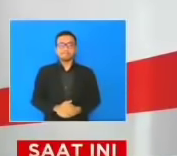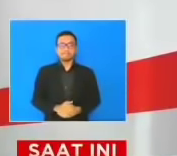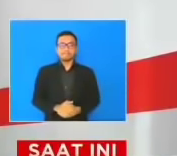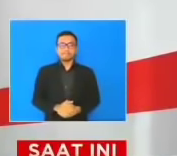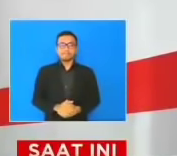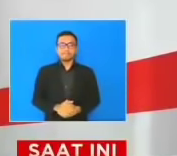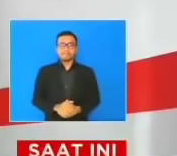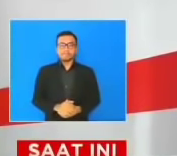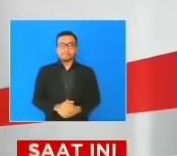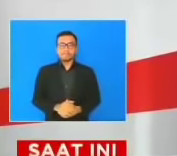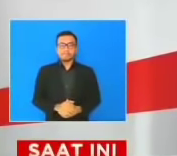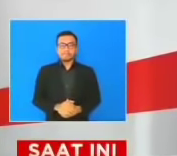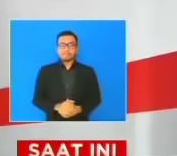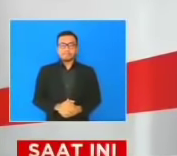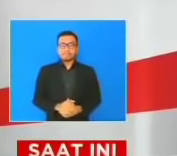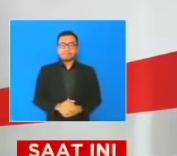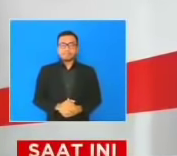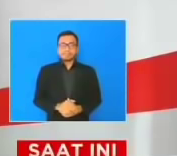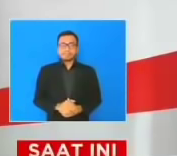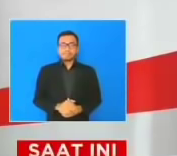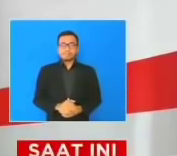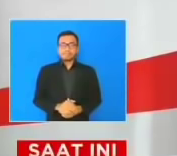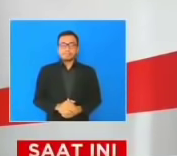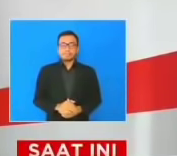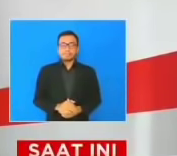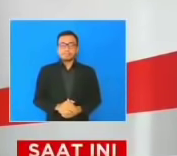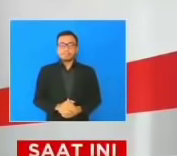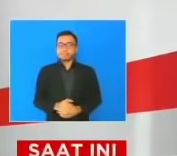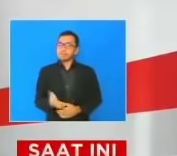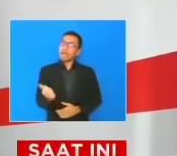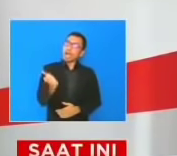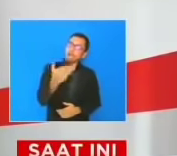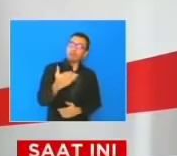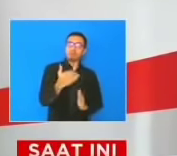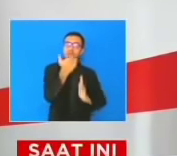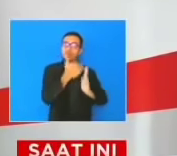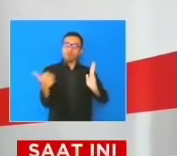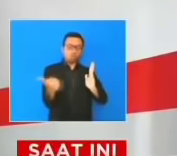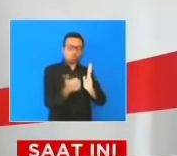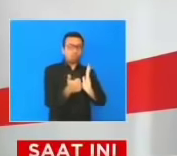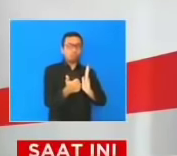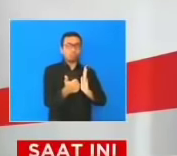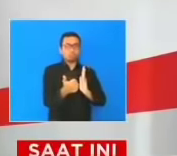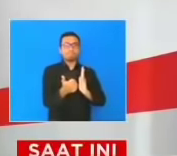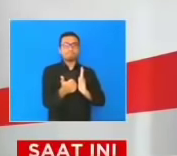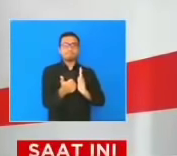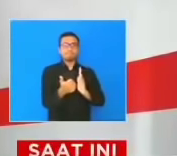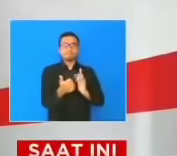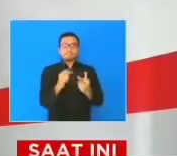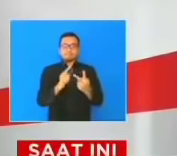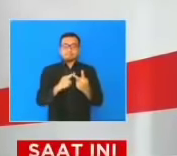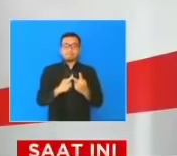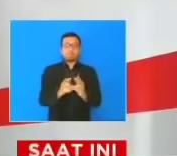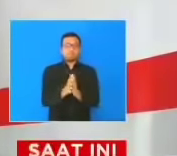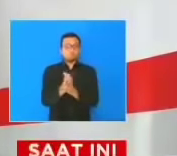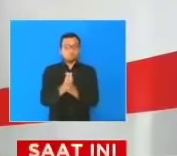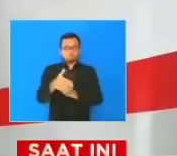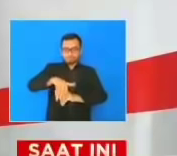Mari kita patuh dan disiplin mencuci tangan pakai sabun dan air